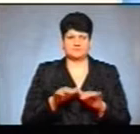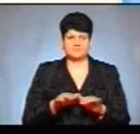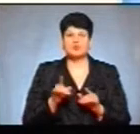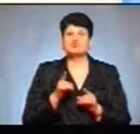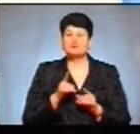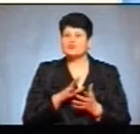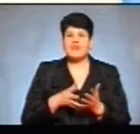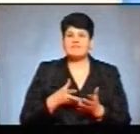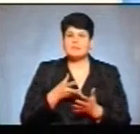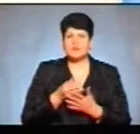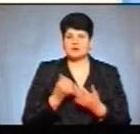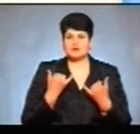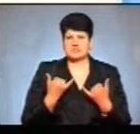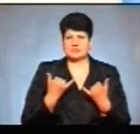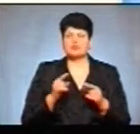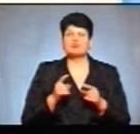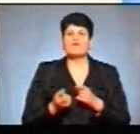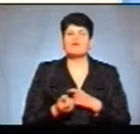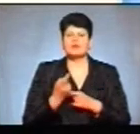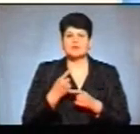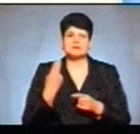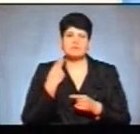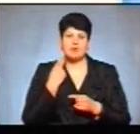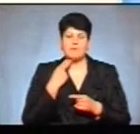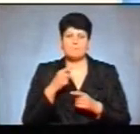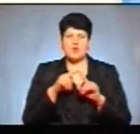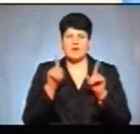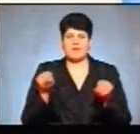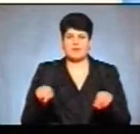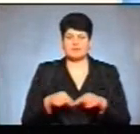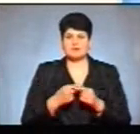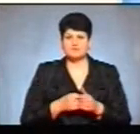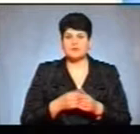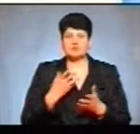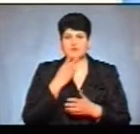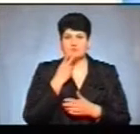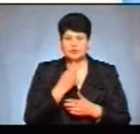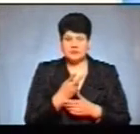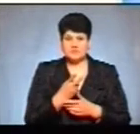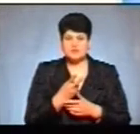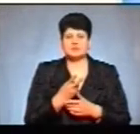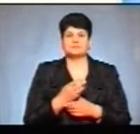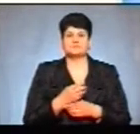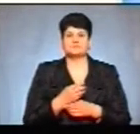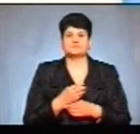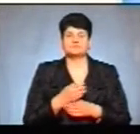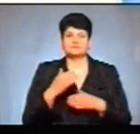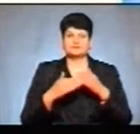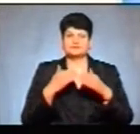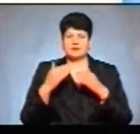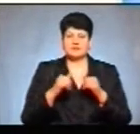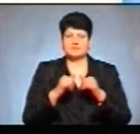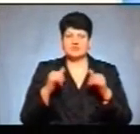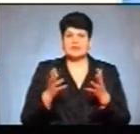не виплачується зараз і чому виникла заборгованість по лікарняних листках? Якщо ви подивитесь динаміку зростання